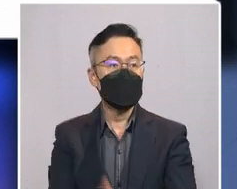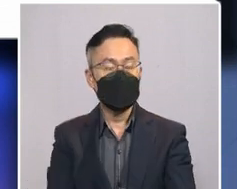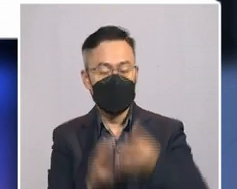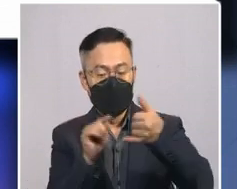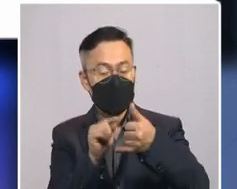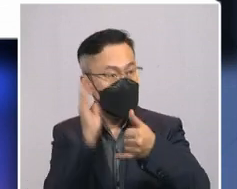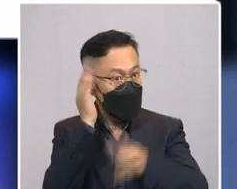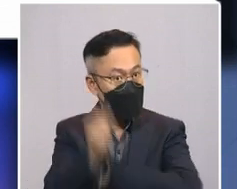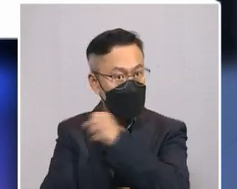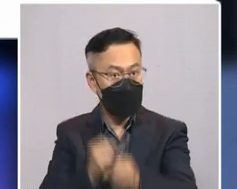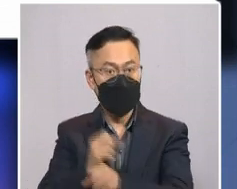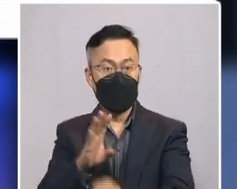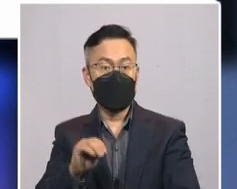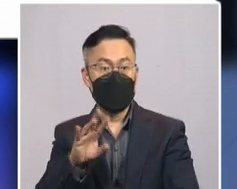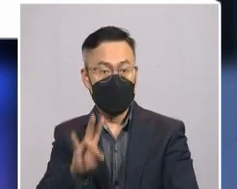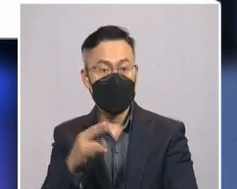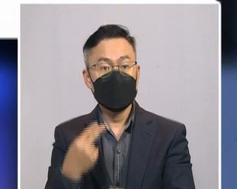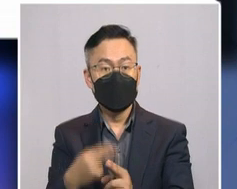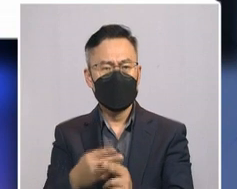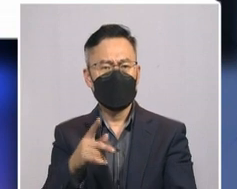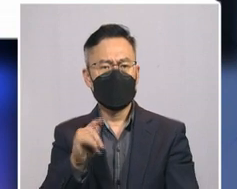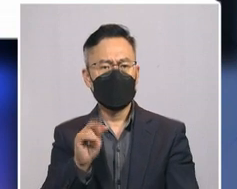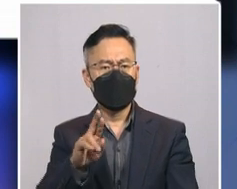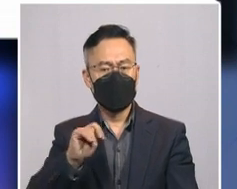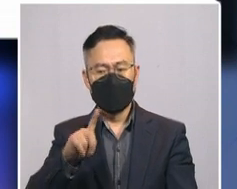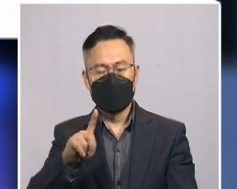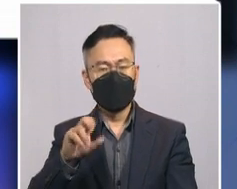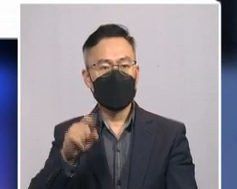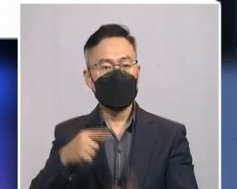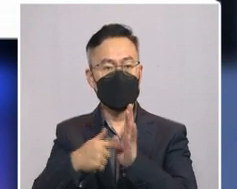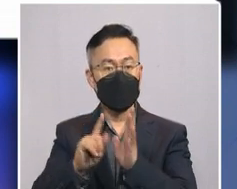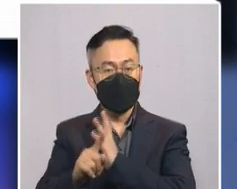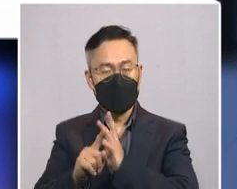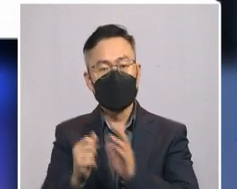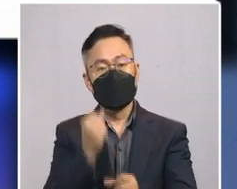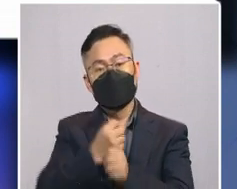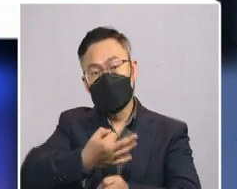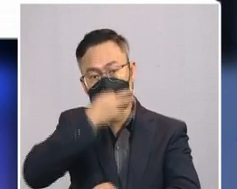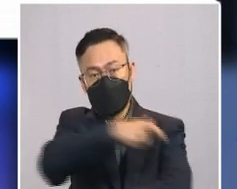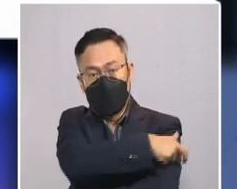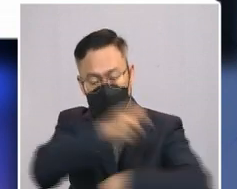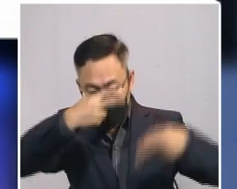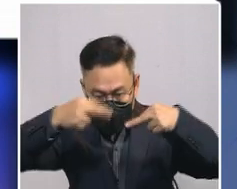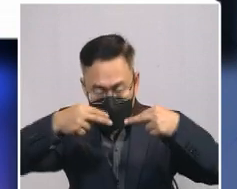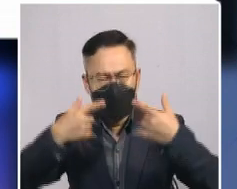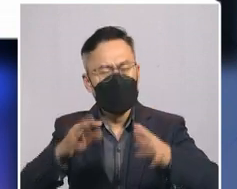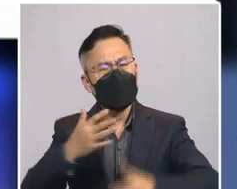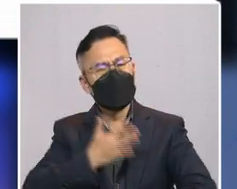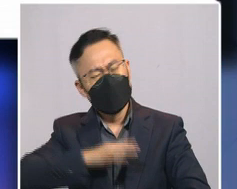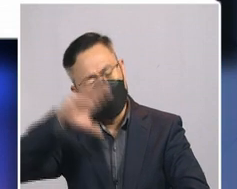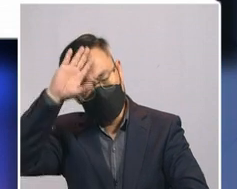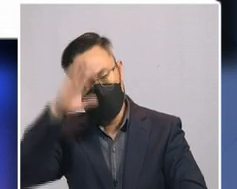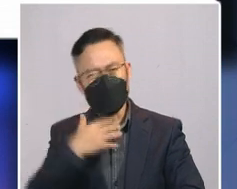งศักดิ์อายุ47ปีนะคะเขาเล่าว่าเขาเป็นรปภ.ตัวเองเนี่ยมีอาการรู้สึกเหมือนอยู่ๆมันไม่สบายไปซื้อ ATK มา